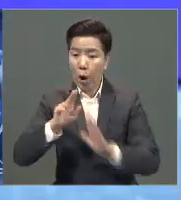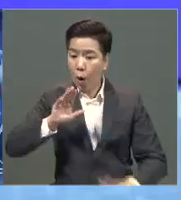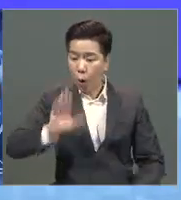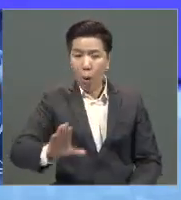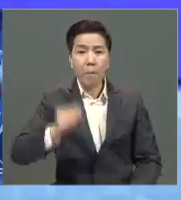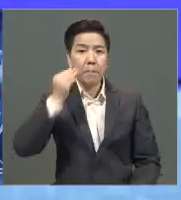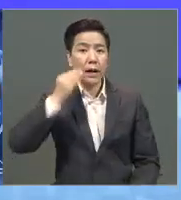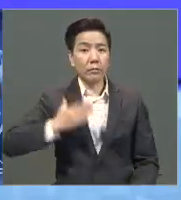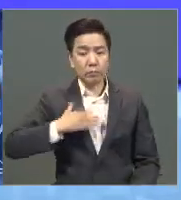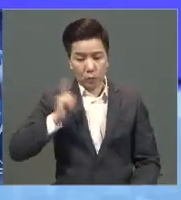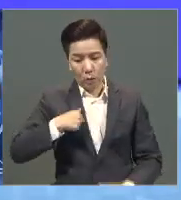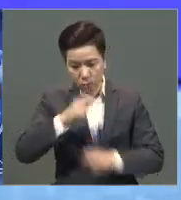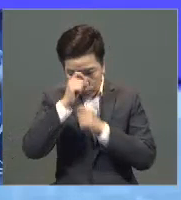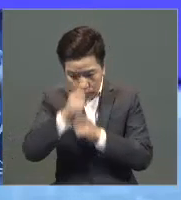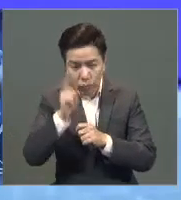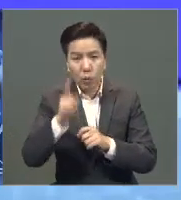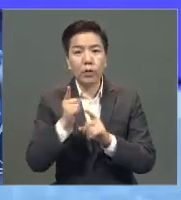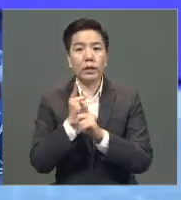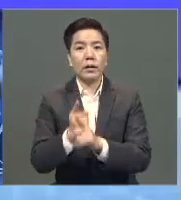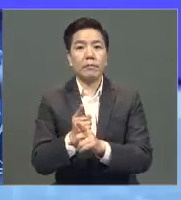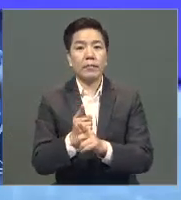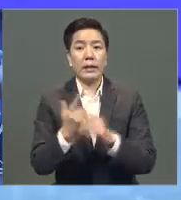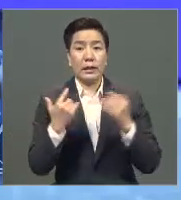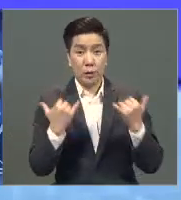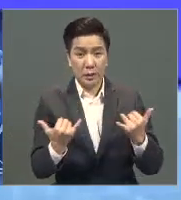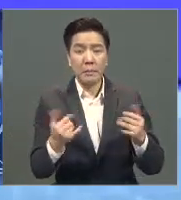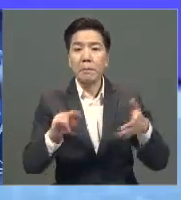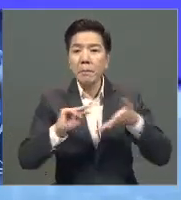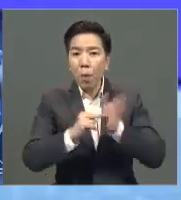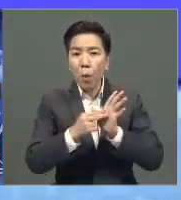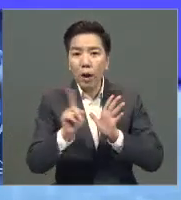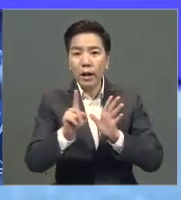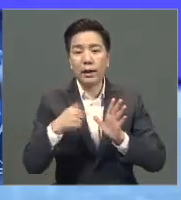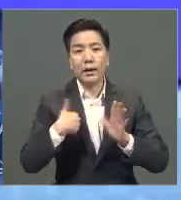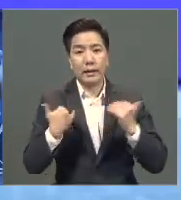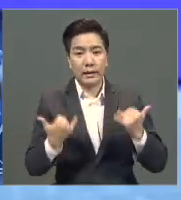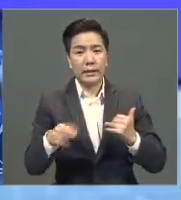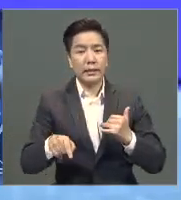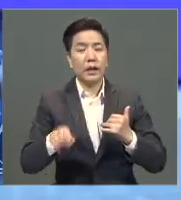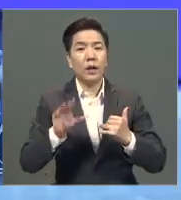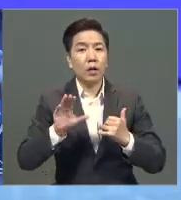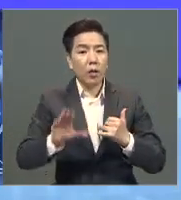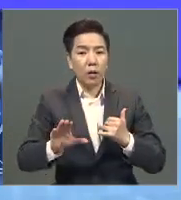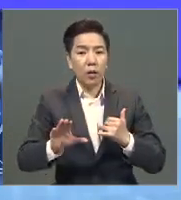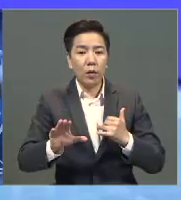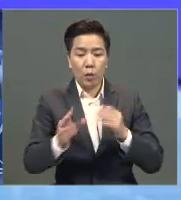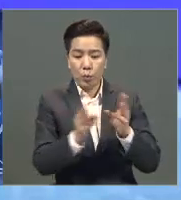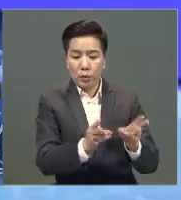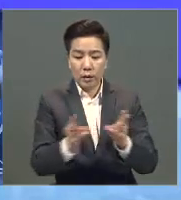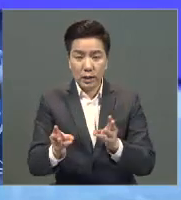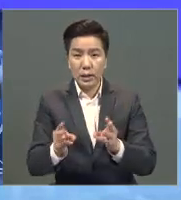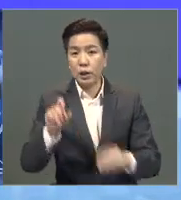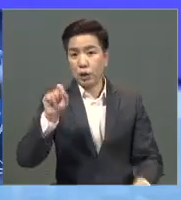าบ้านด้วยนะหรือประเทศผู้รับด้วยซึ่งในกรณีนี้ก็หมายถึงว่าเขาจะต้องปฏิบัติตามมาตรการ